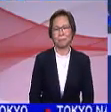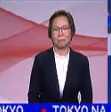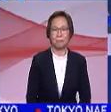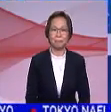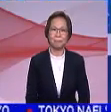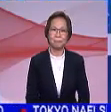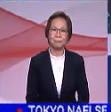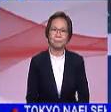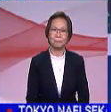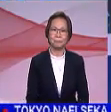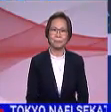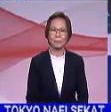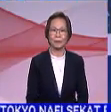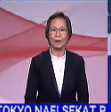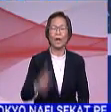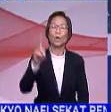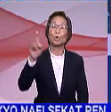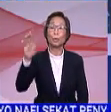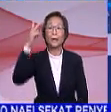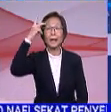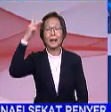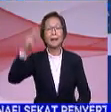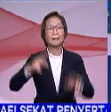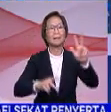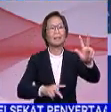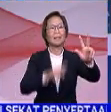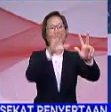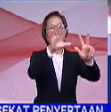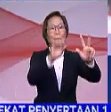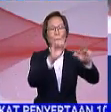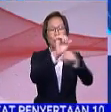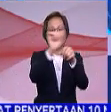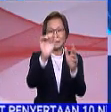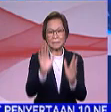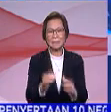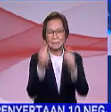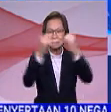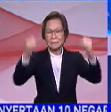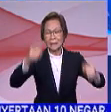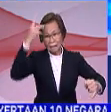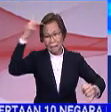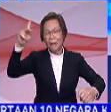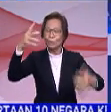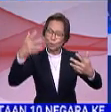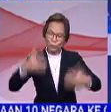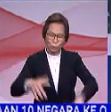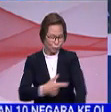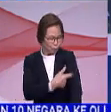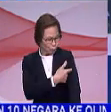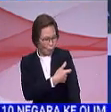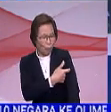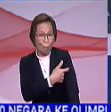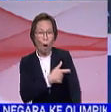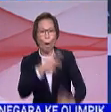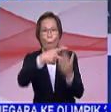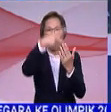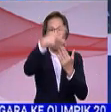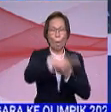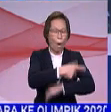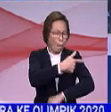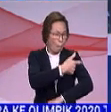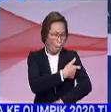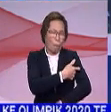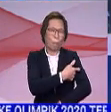Hai di Kotabaru 350k khitanan Istana Kelantan menerima suntikan vaksin menerusi program